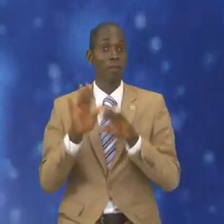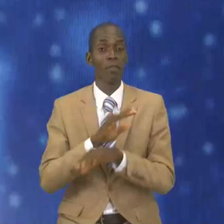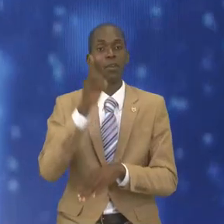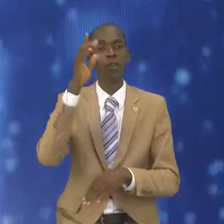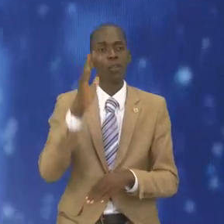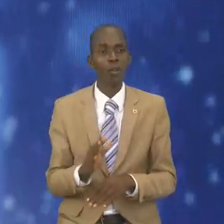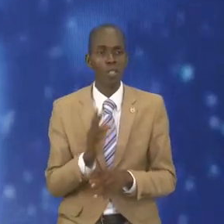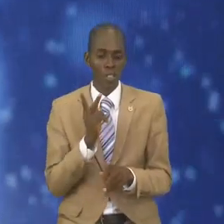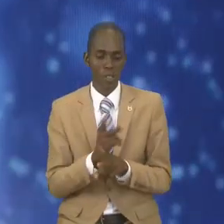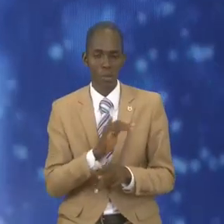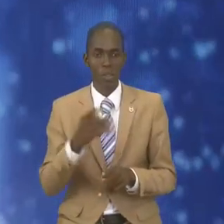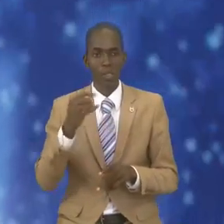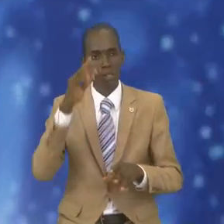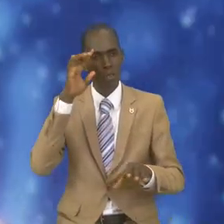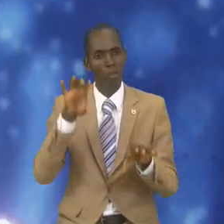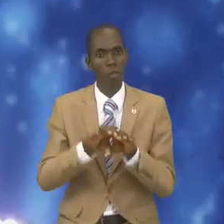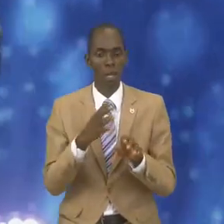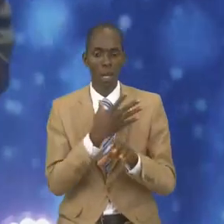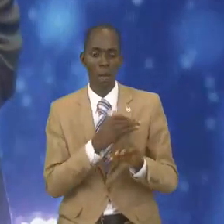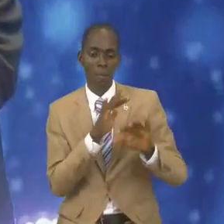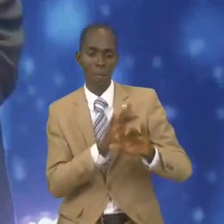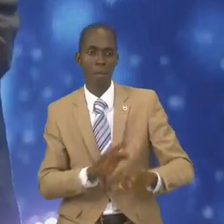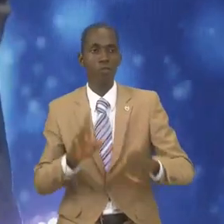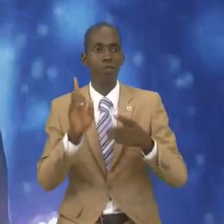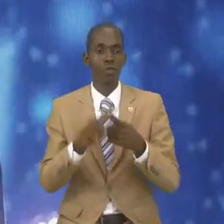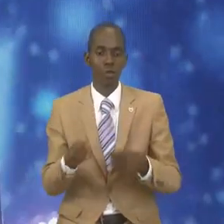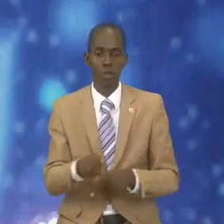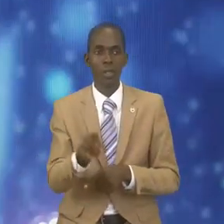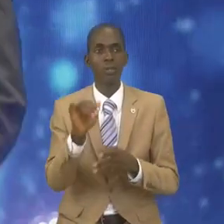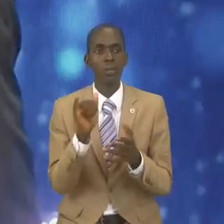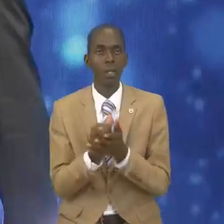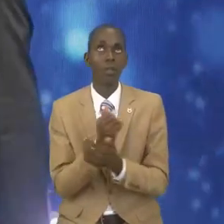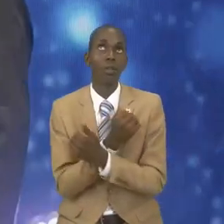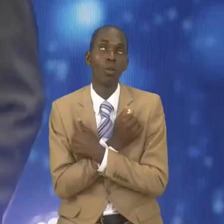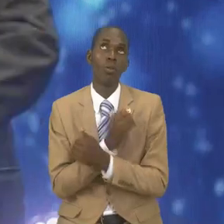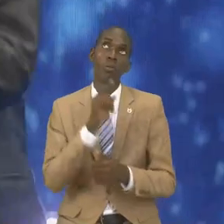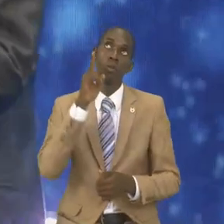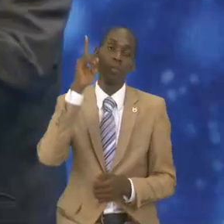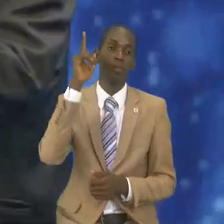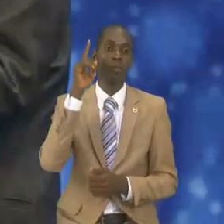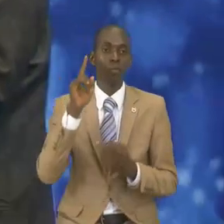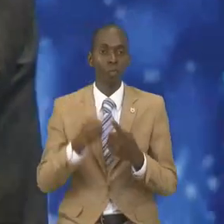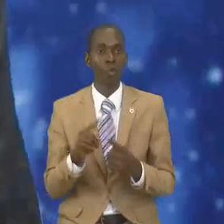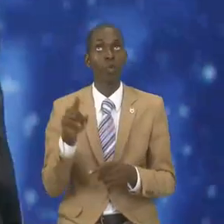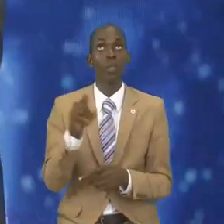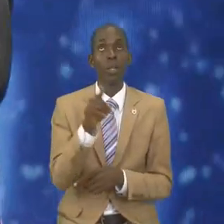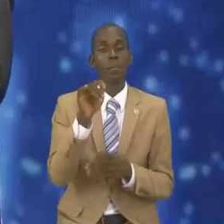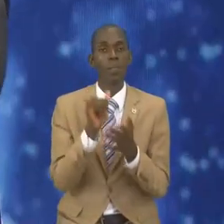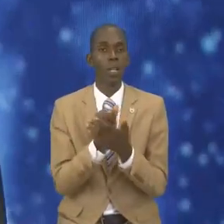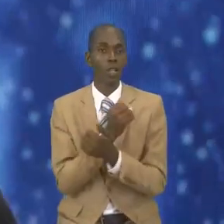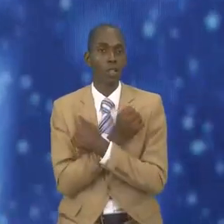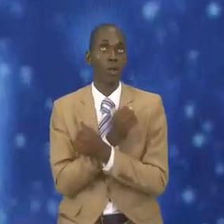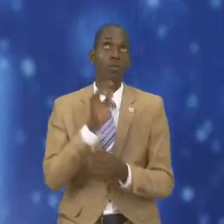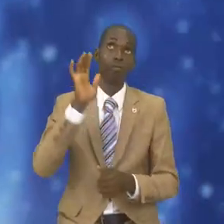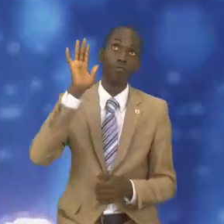gardes ton alliance et qui fais miséricorde à ceux qui t'aiment et à ceux qui